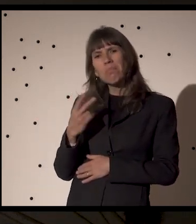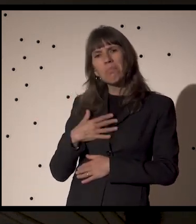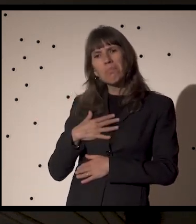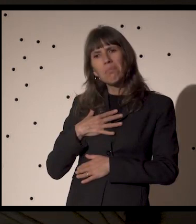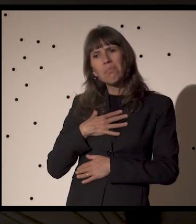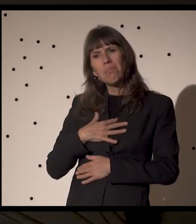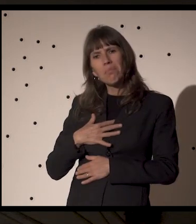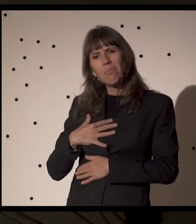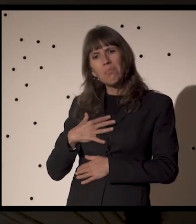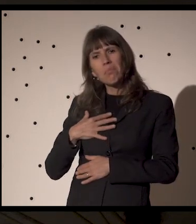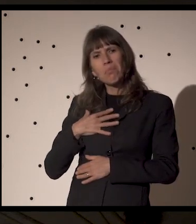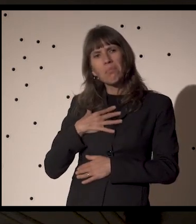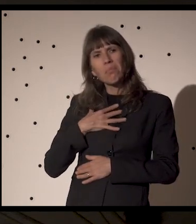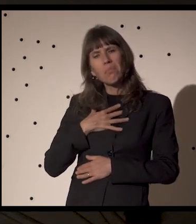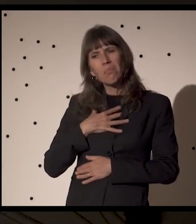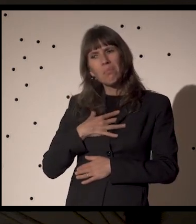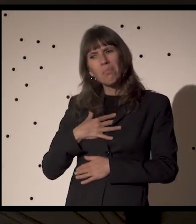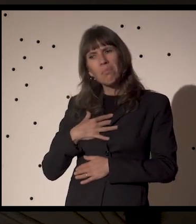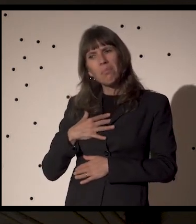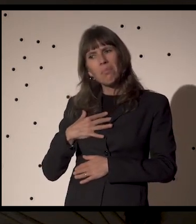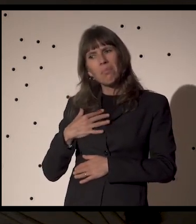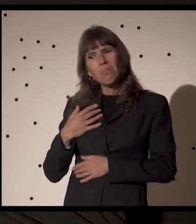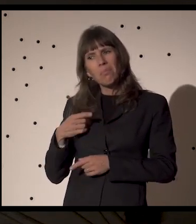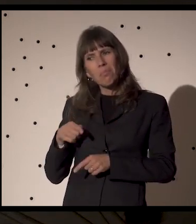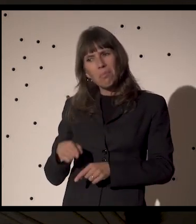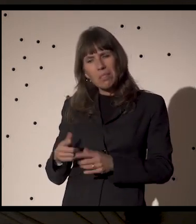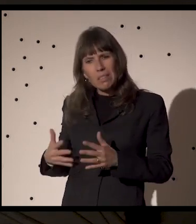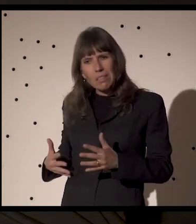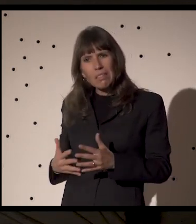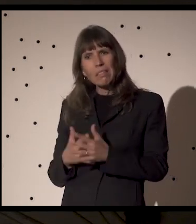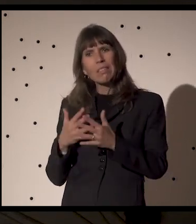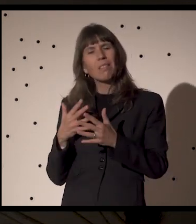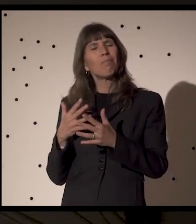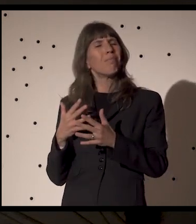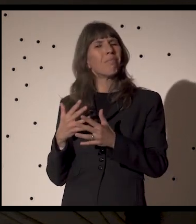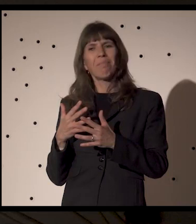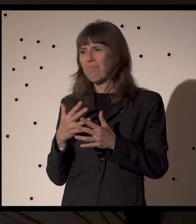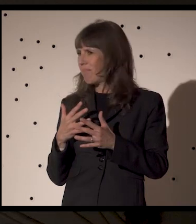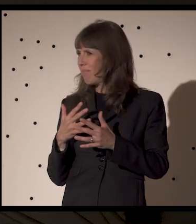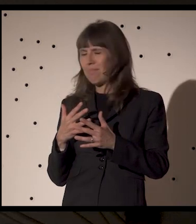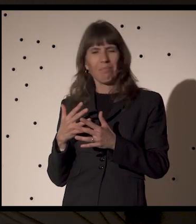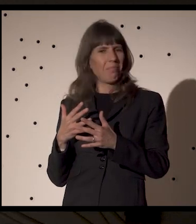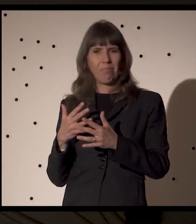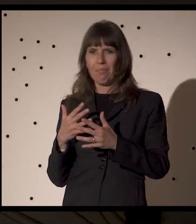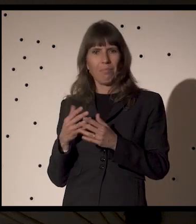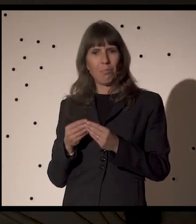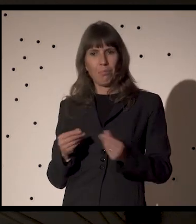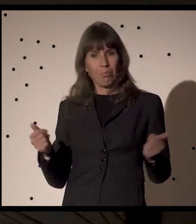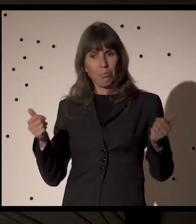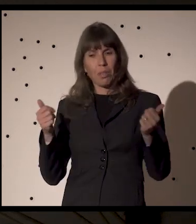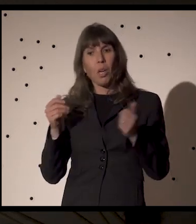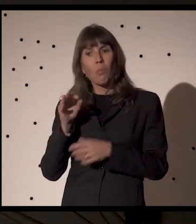piacere che invece anche questo ostacolo sta adagia Adagio rientrando proprio per questa questo